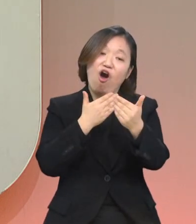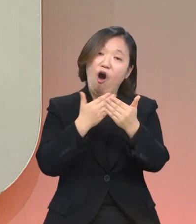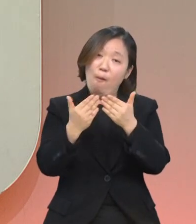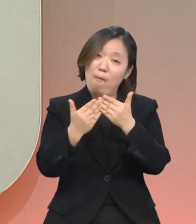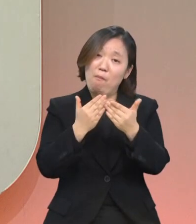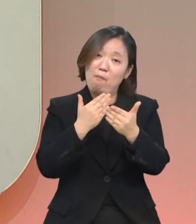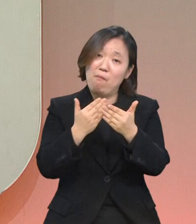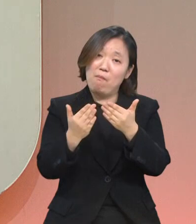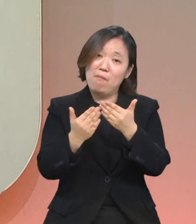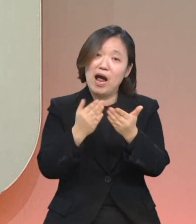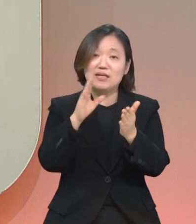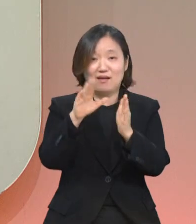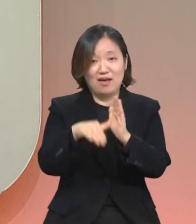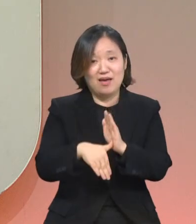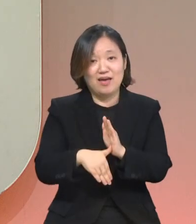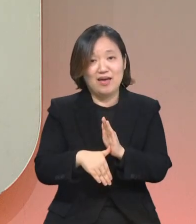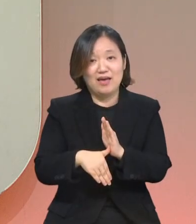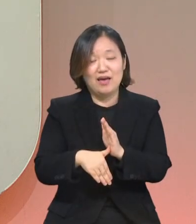아